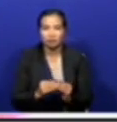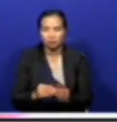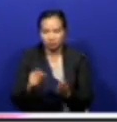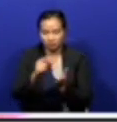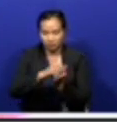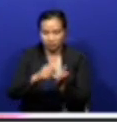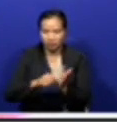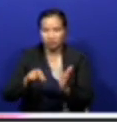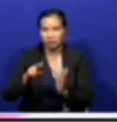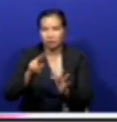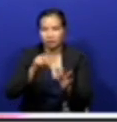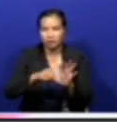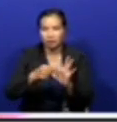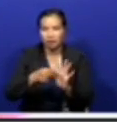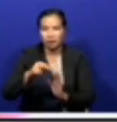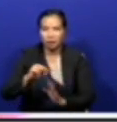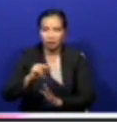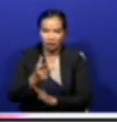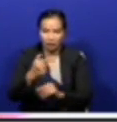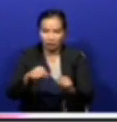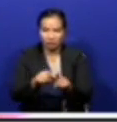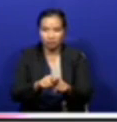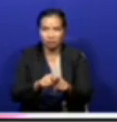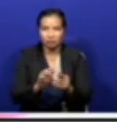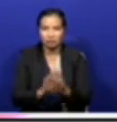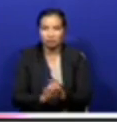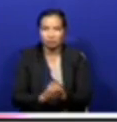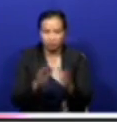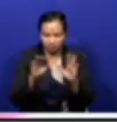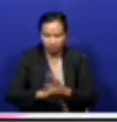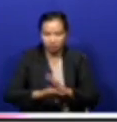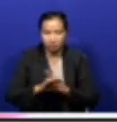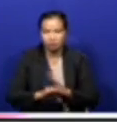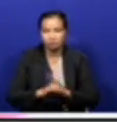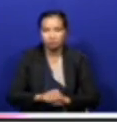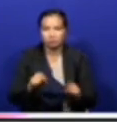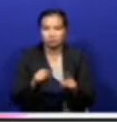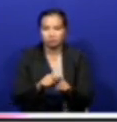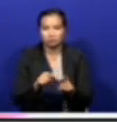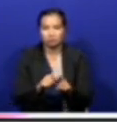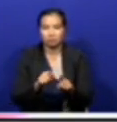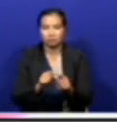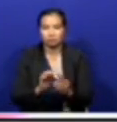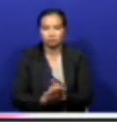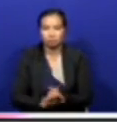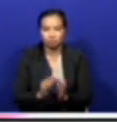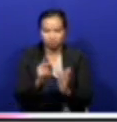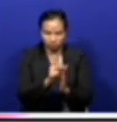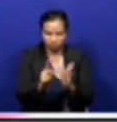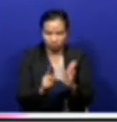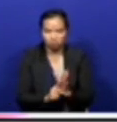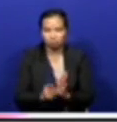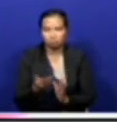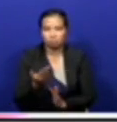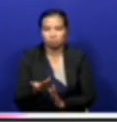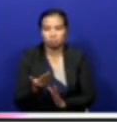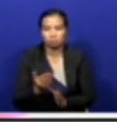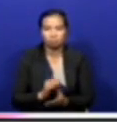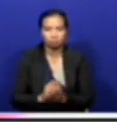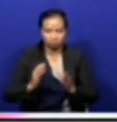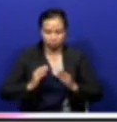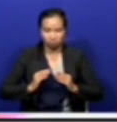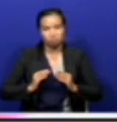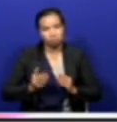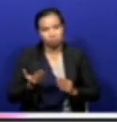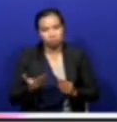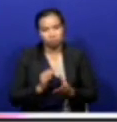ครับมีหลักการทำนองเดียวกันเลยเพราะฉะนั้นกฎหมายฉบับนี้ปฏิเสธไม่ได้ว่าเป็นก